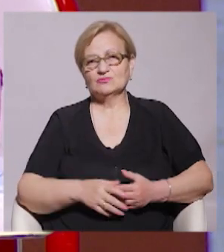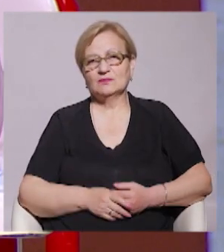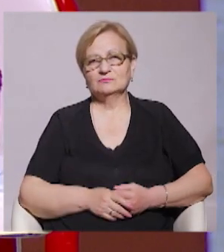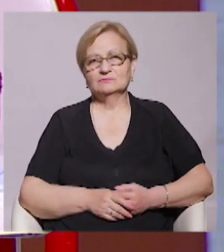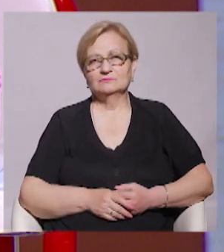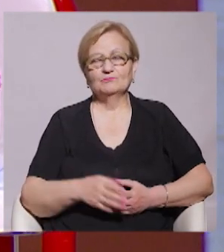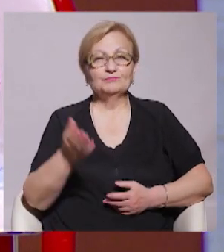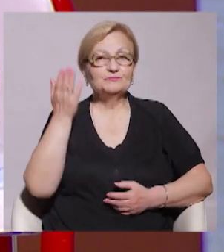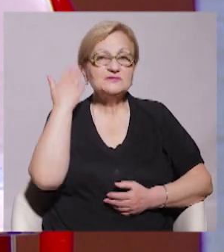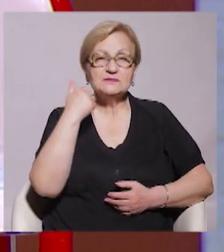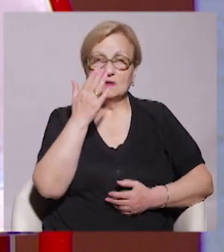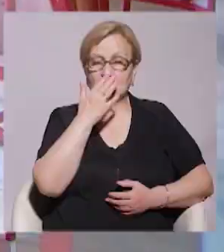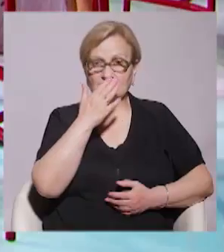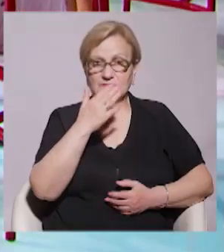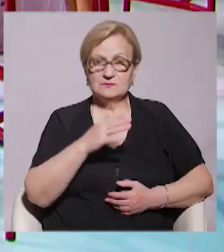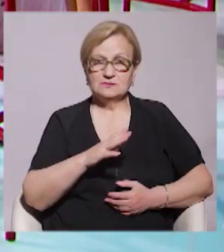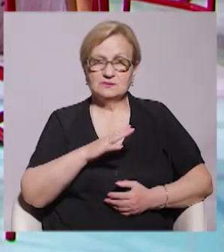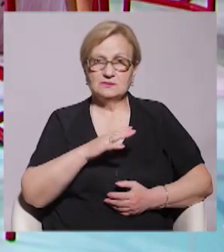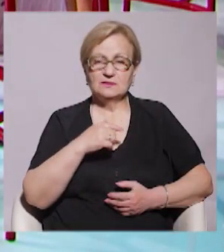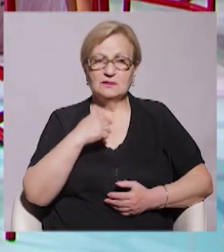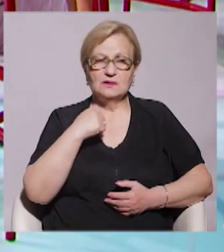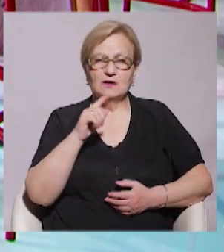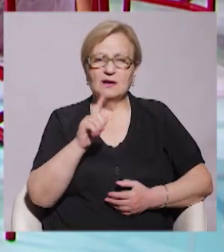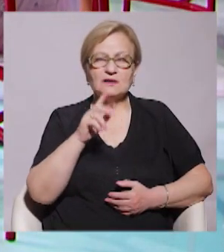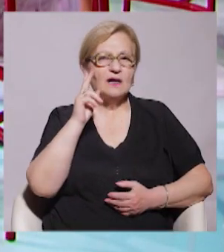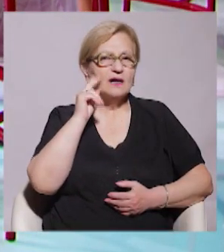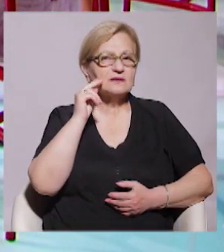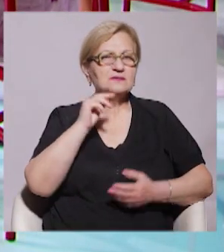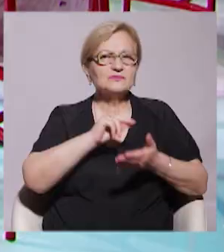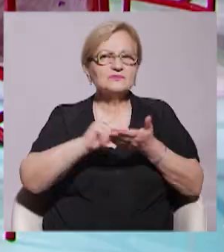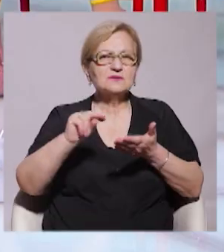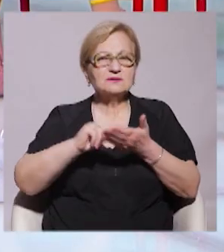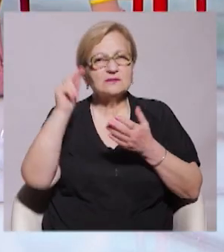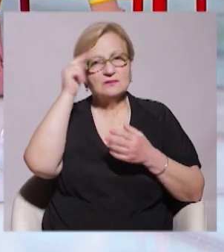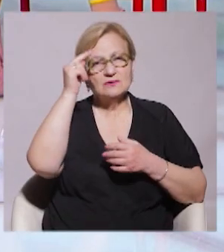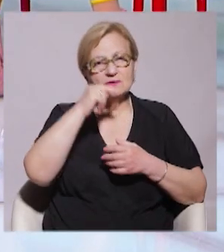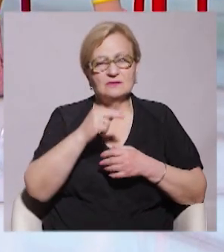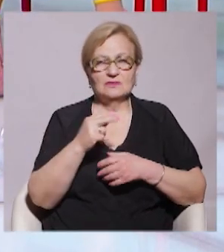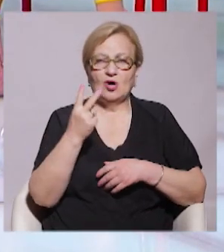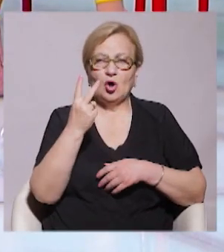გამარჯობა. წინა გაკვეთილზე რა რიცხვის გამოწერა ვისწავლეთ ჩვენ?